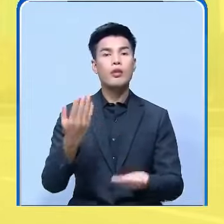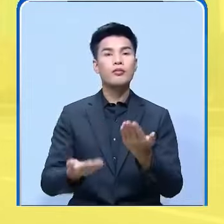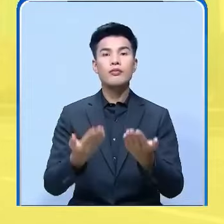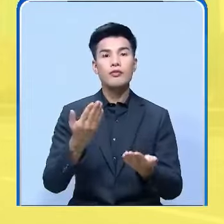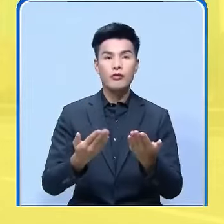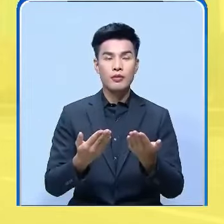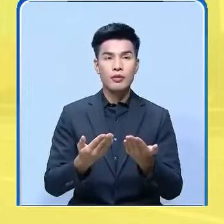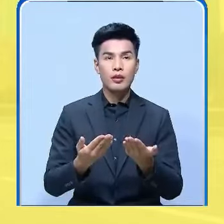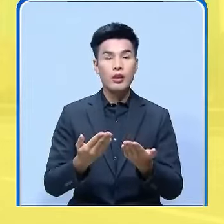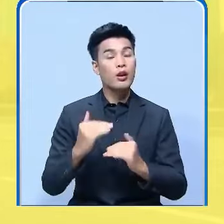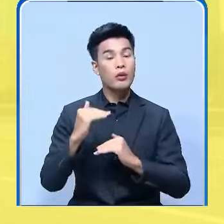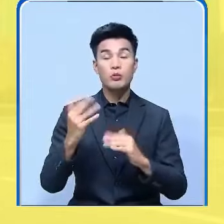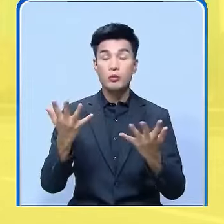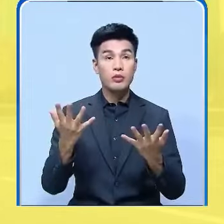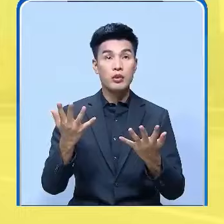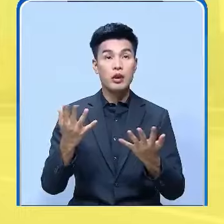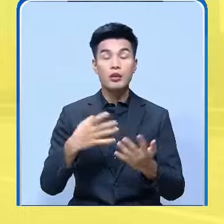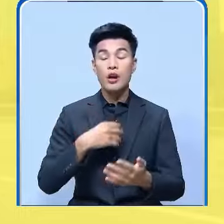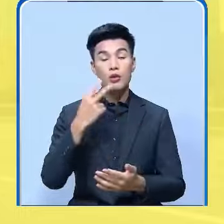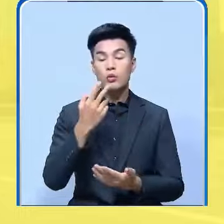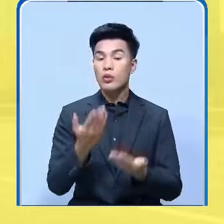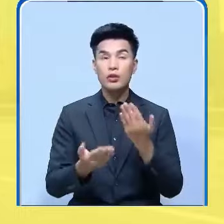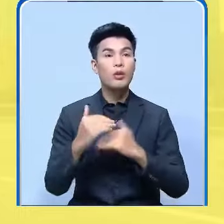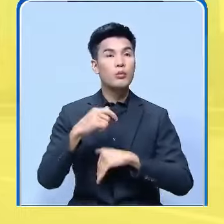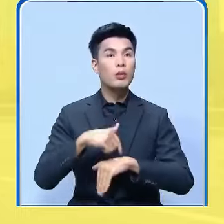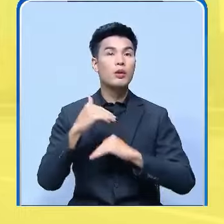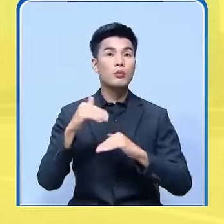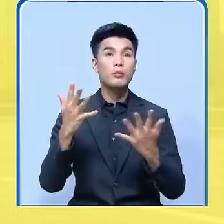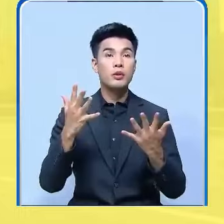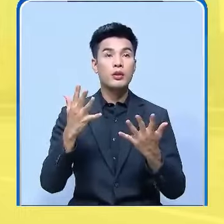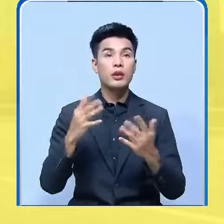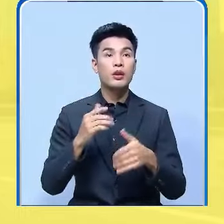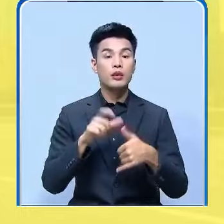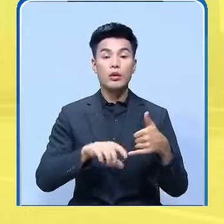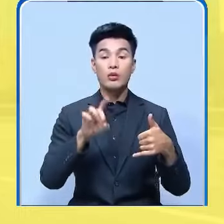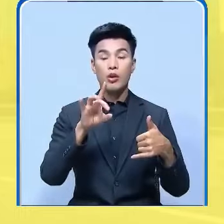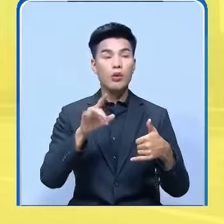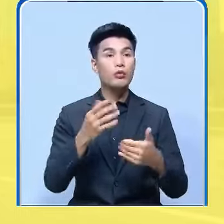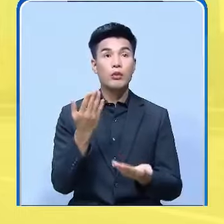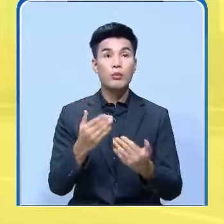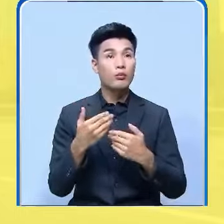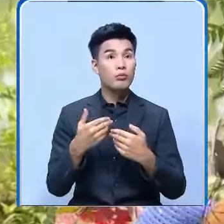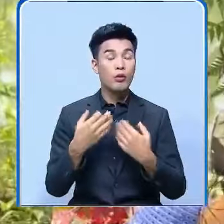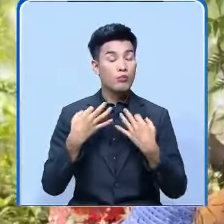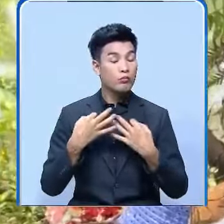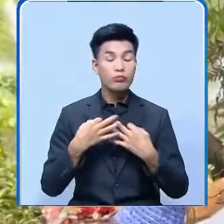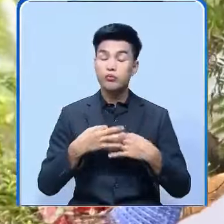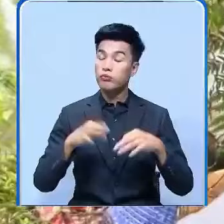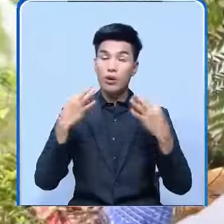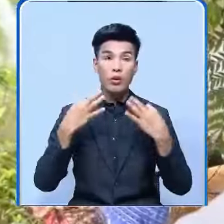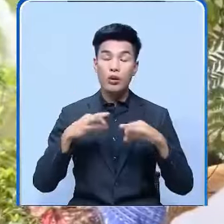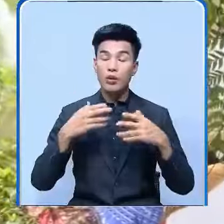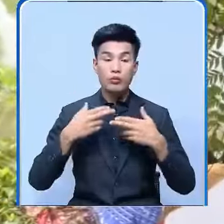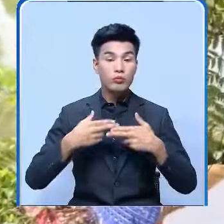คือไม่กำหนดเวลาจะดูกี่ชั่วโมงไม่กำหนดเวลา100นี่ไม่กำหนดเวลานะครับไปจนพอจะกลับ ครับ ติดต่อมาก่อ